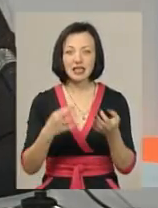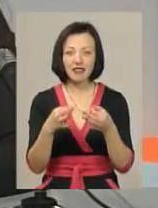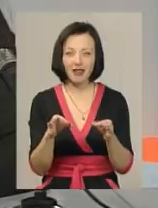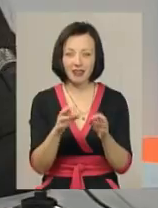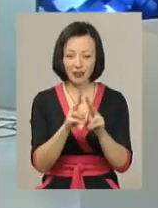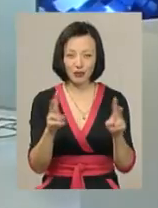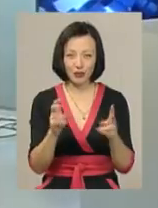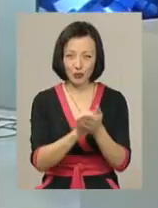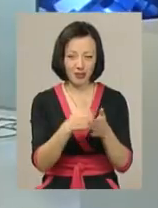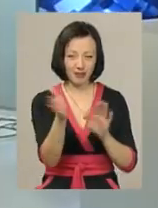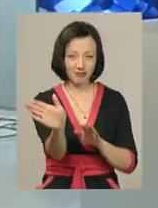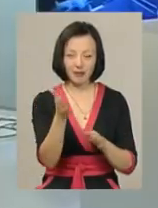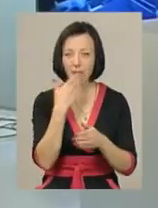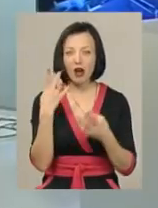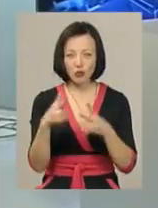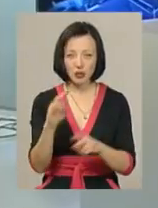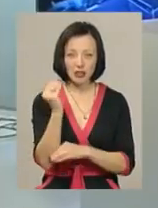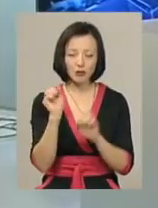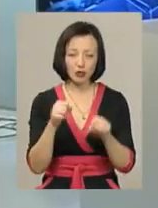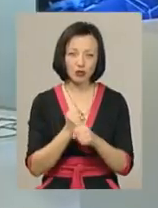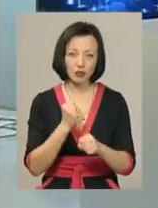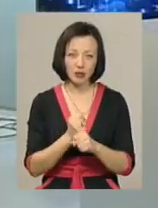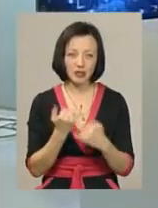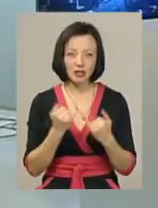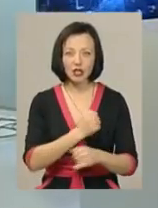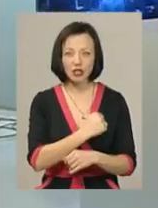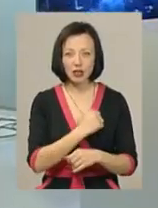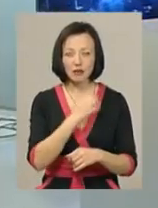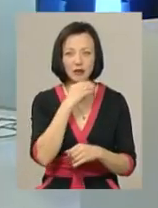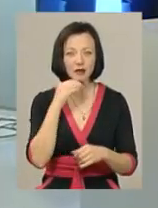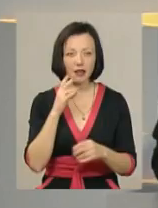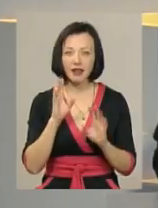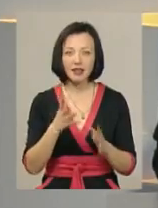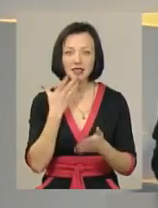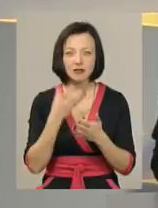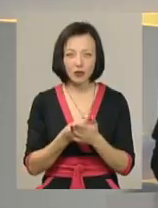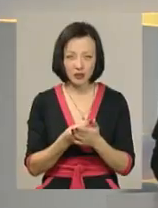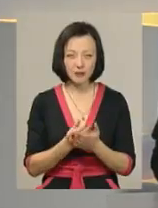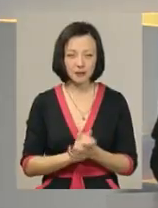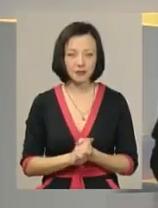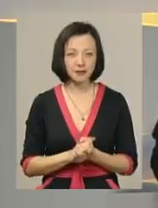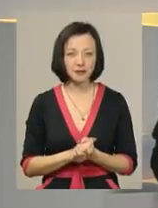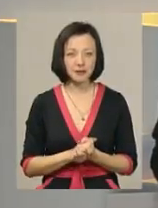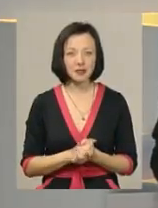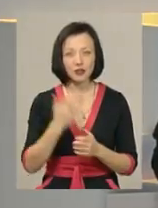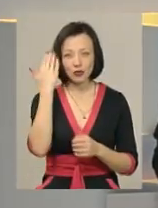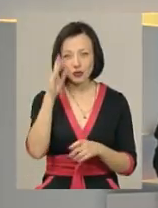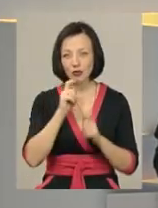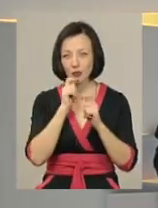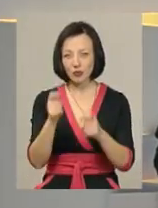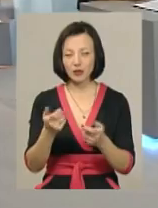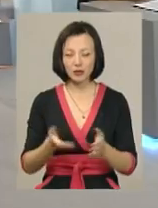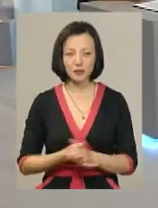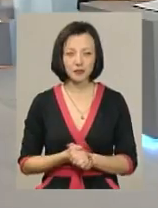там ніхто не надасть А шкода своїй дитині можете наробити А зараз на жаль дуже велика не тільки свої що важлива ситуація да а ще й чужій да Кому ви